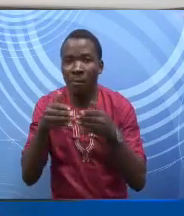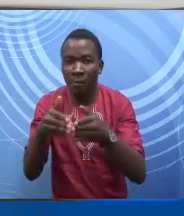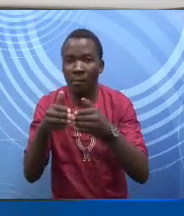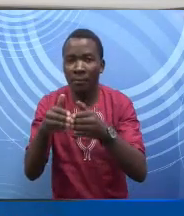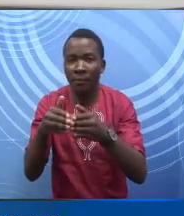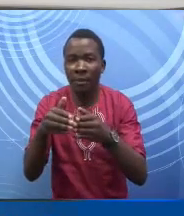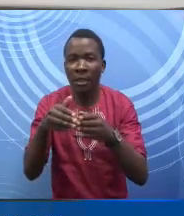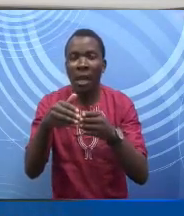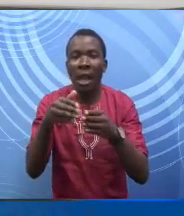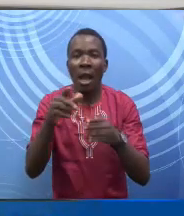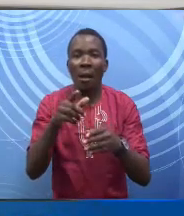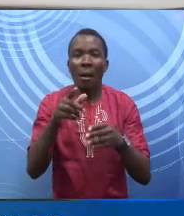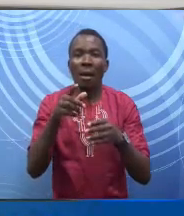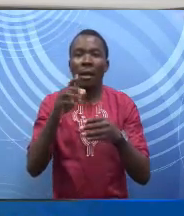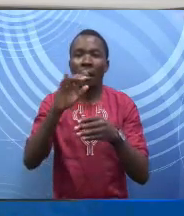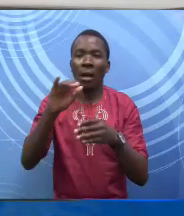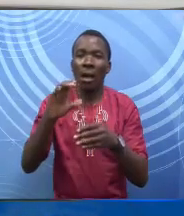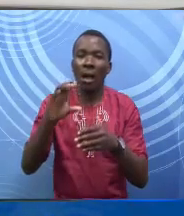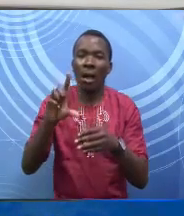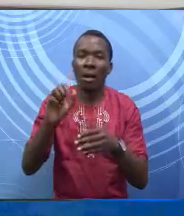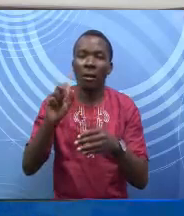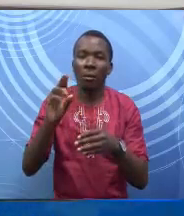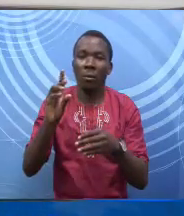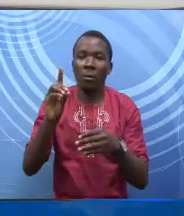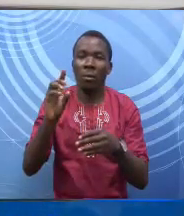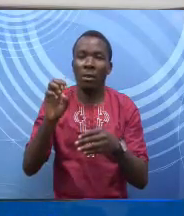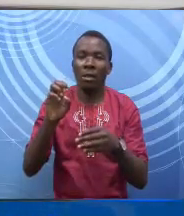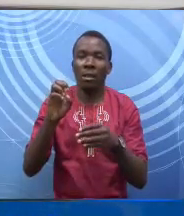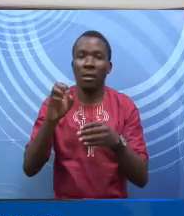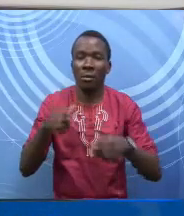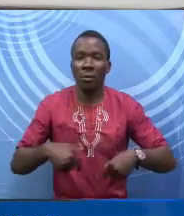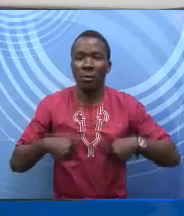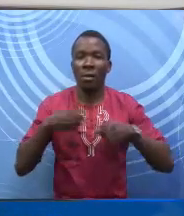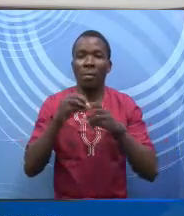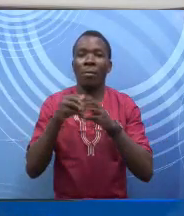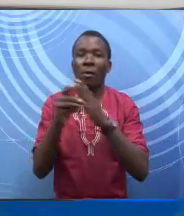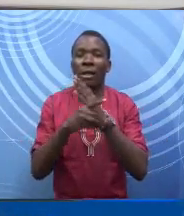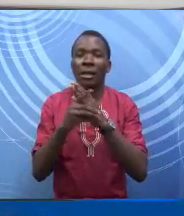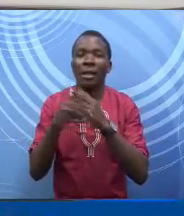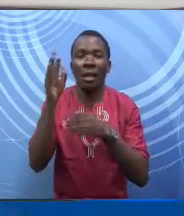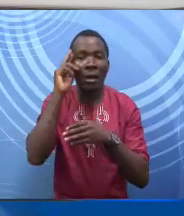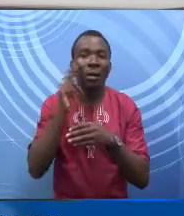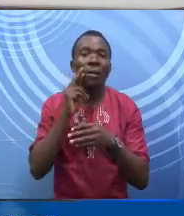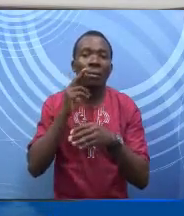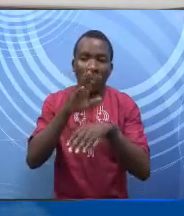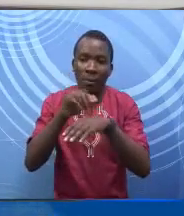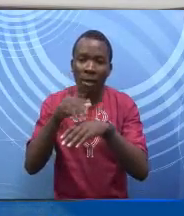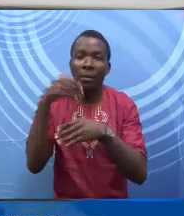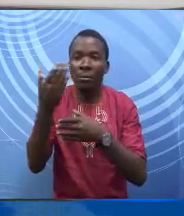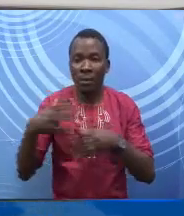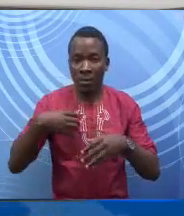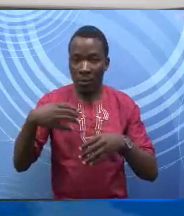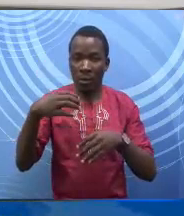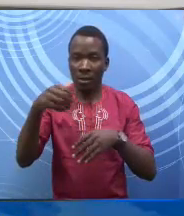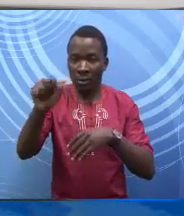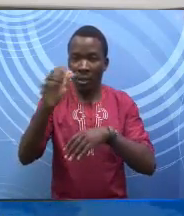haba mahirwe Jean-Claude hutuye mu murenge wa Byimana mu karere ka Ruhango aratabaza nyuma yaho umukoresha we ngo amuhamagaye